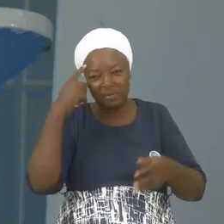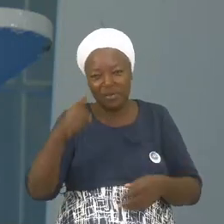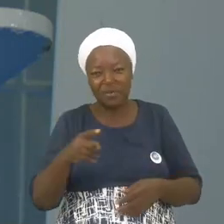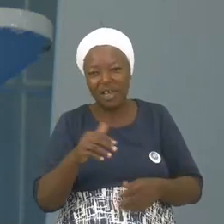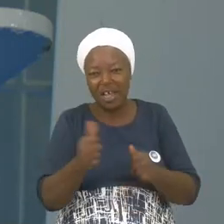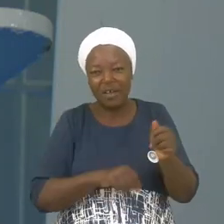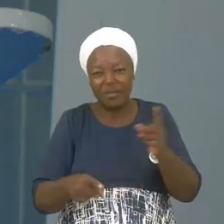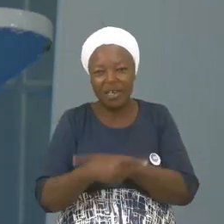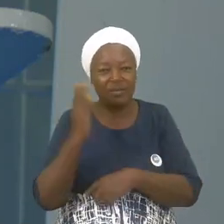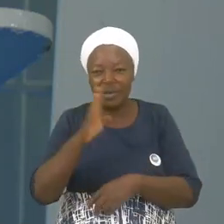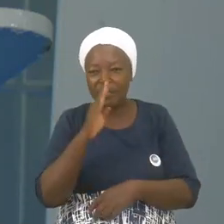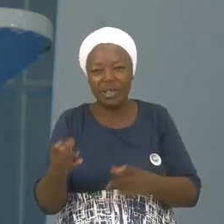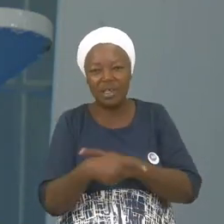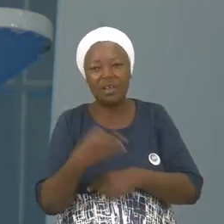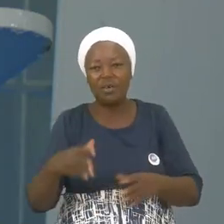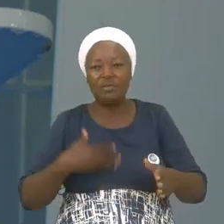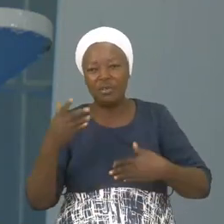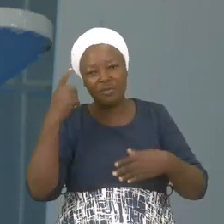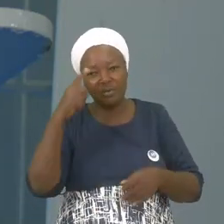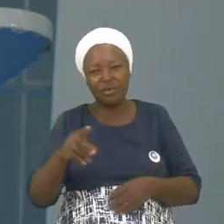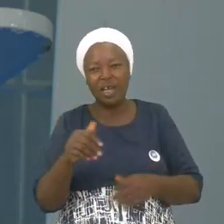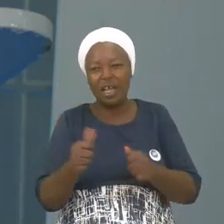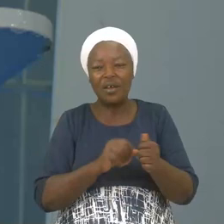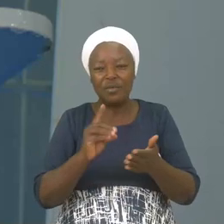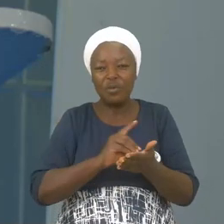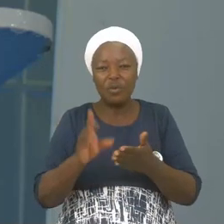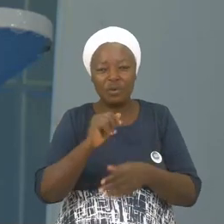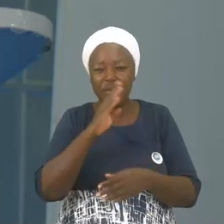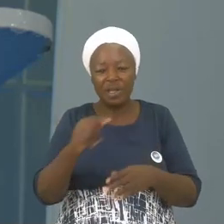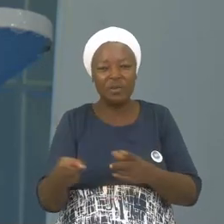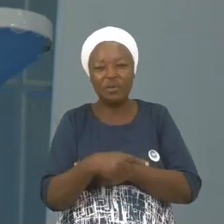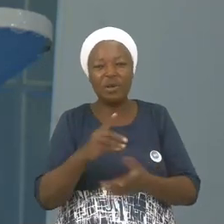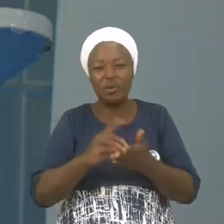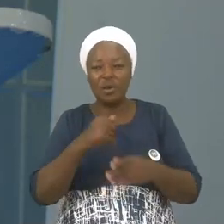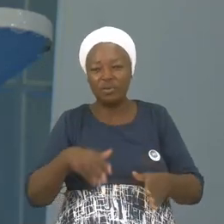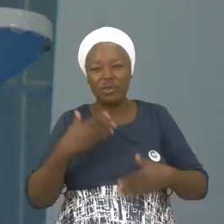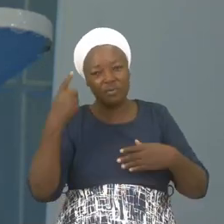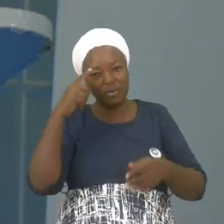2023 commence avec un banquet de joie pour vous. Chaque jour sera un jour de joie.